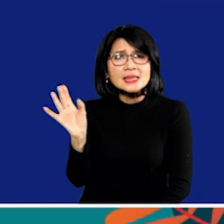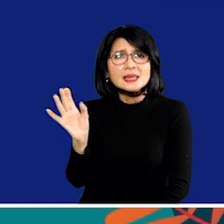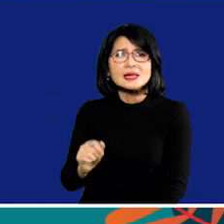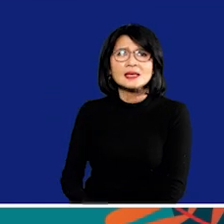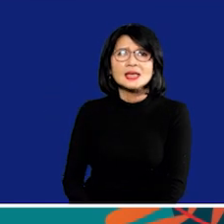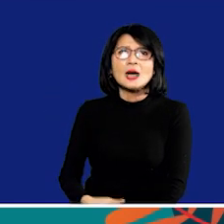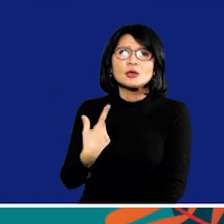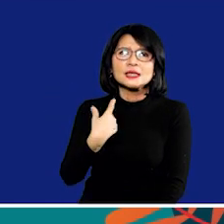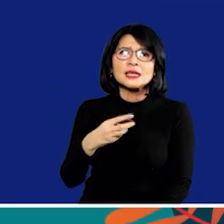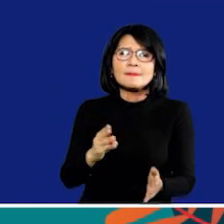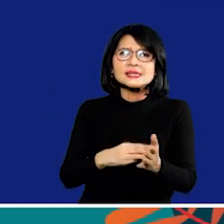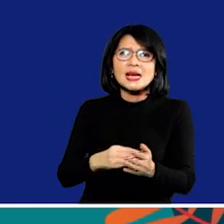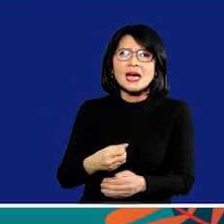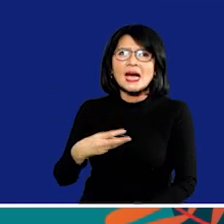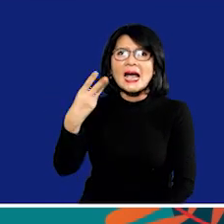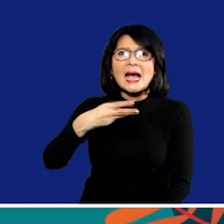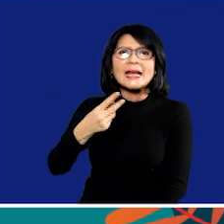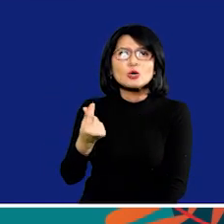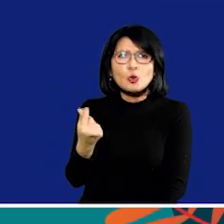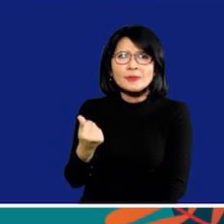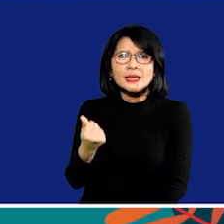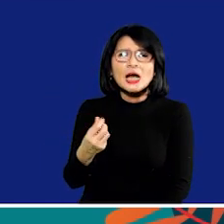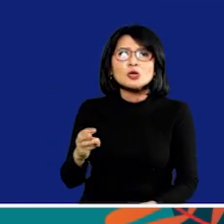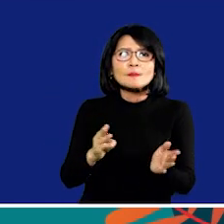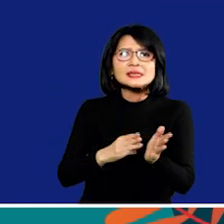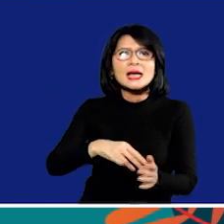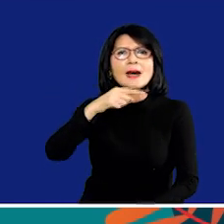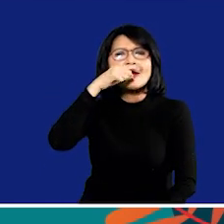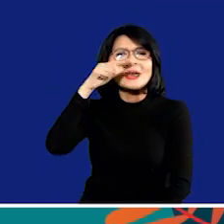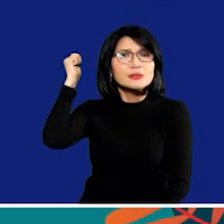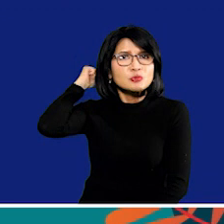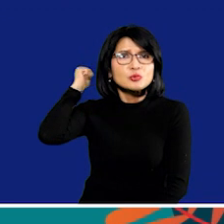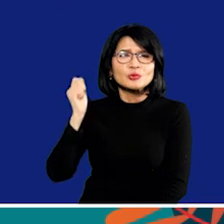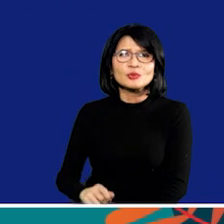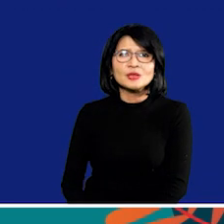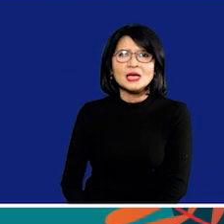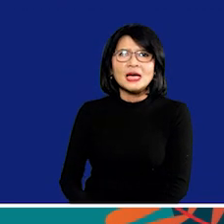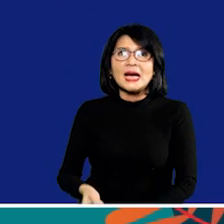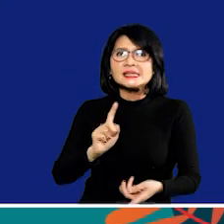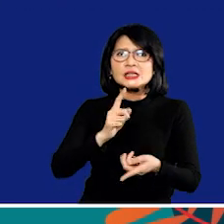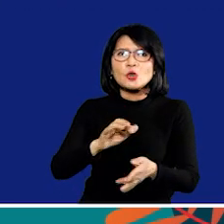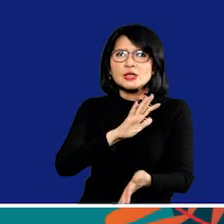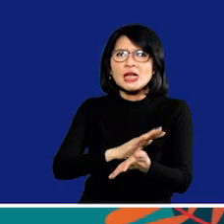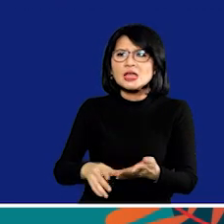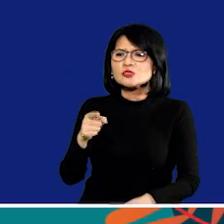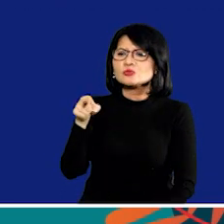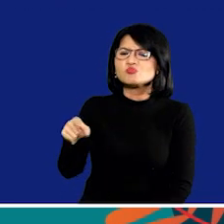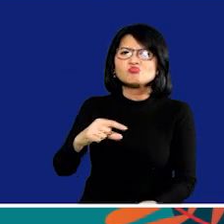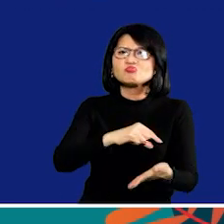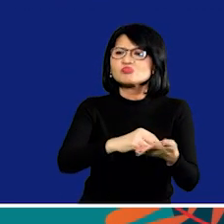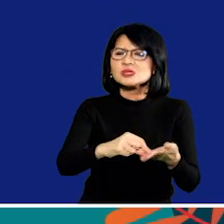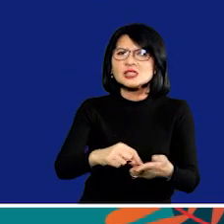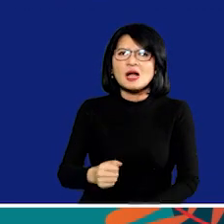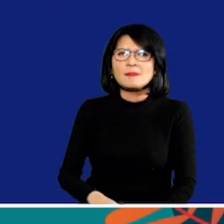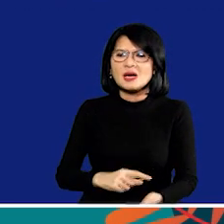dengan kebutuhan ekonomi di rumah? Apakah ada isu dengan orang tua dan lain-lain? Jadinya kalau kita hanya melabel anak-anak itu,